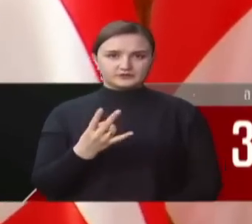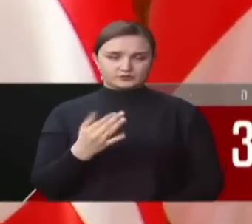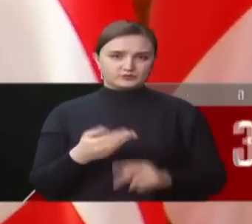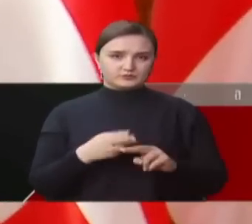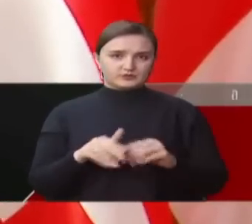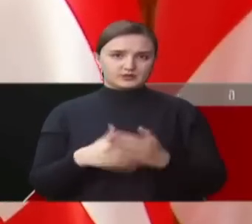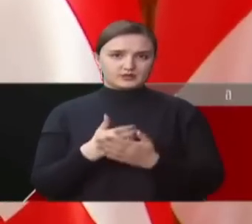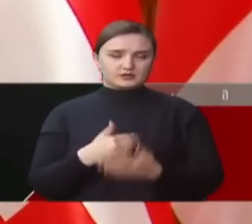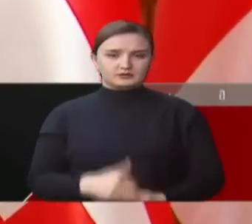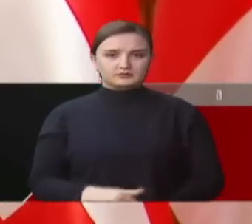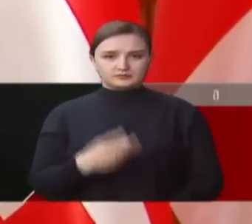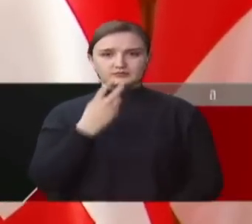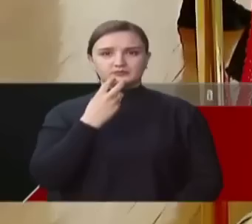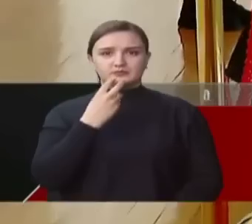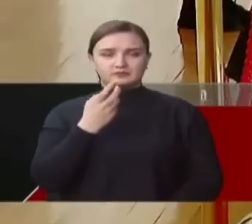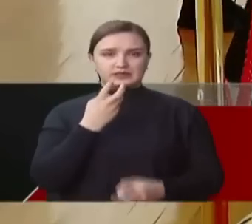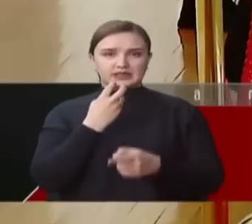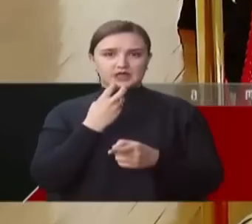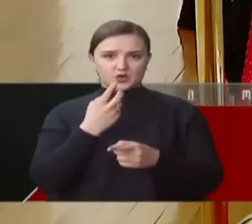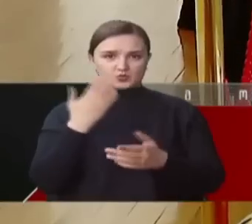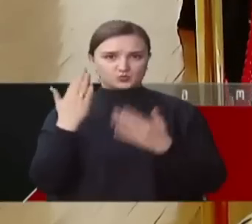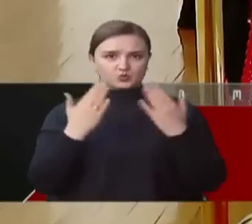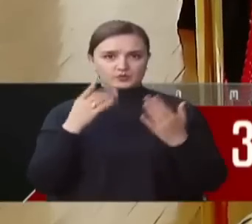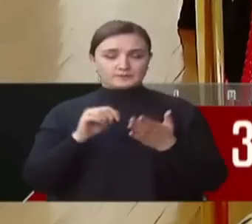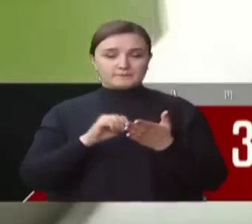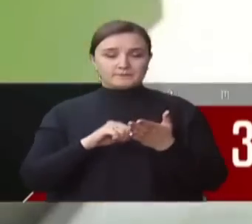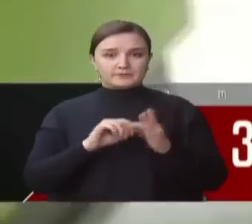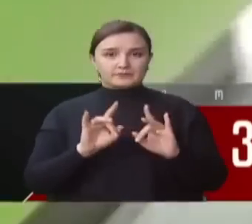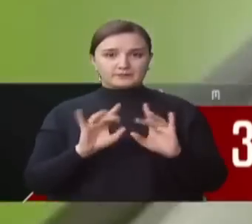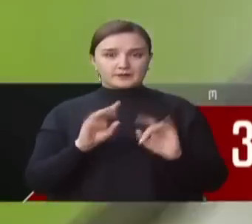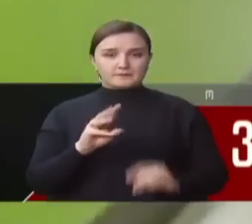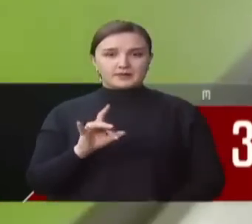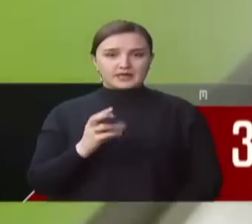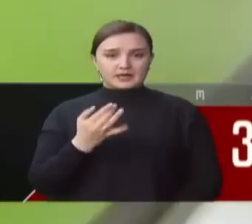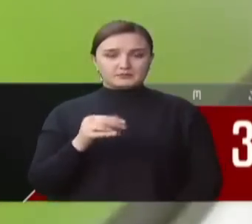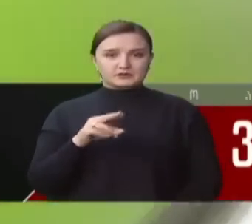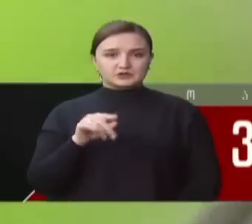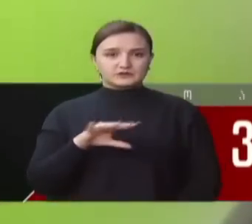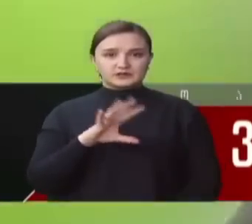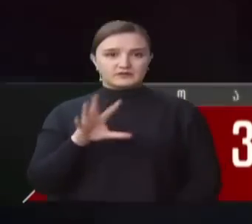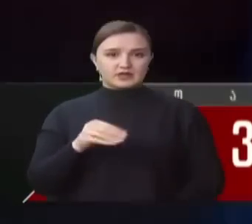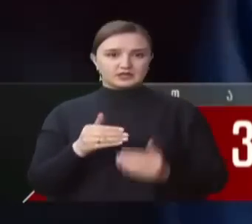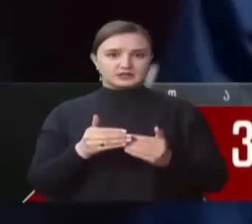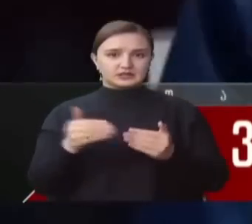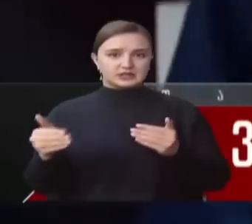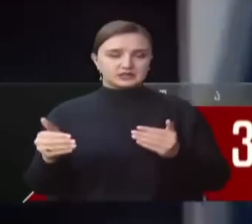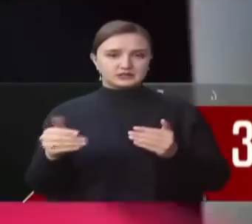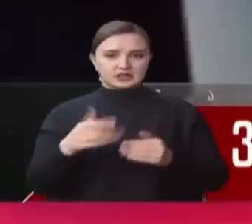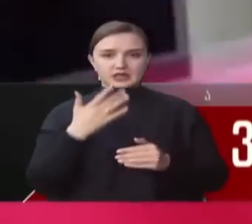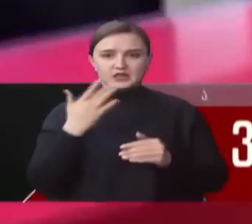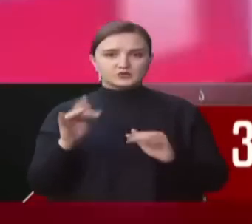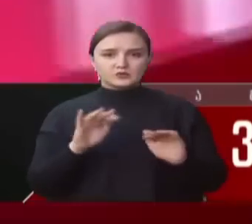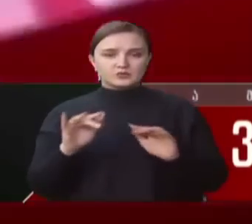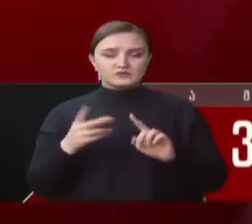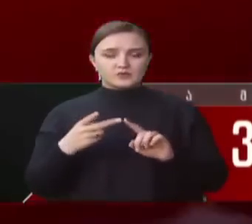ბუა. Და ამხიარული რეპლიკის მიღმა მოშველებულ არგუმენტთა კასკადს მერაბიშვილის ფიგურისგან ყველა დისტანცირდა. მათ შორის ნაციონალური